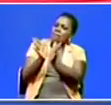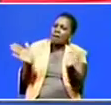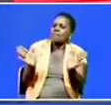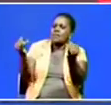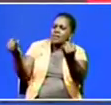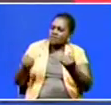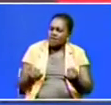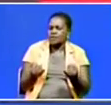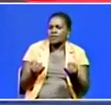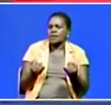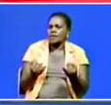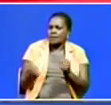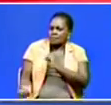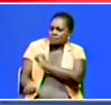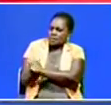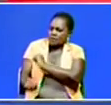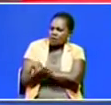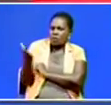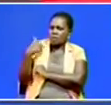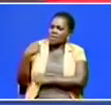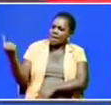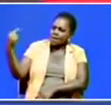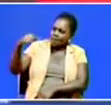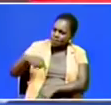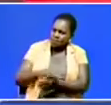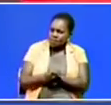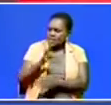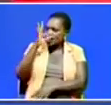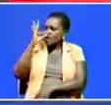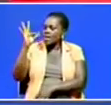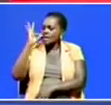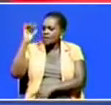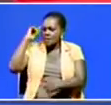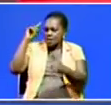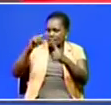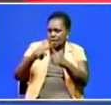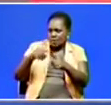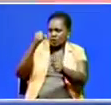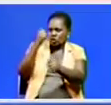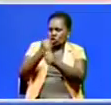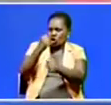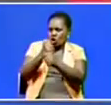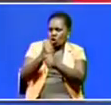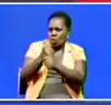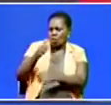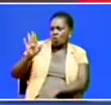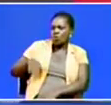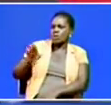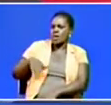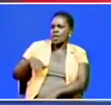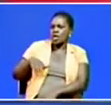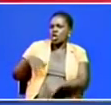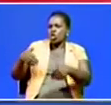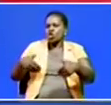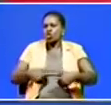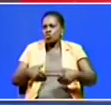yeye. Na niliwaeleza ninakuja hapa Nyeri kwa sababu ya kazi ya kina mama. Kazi ya